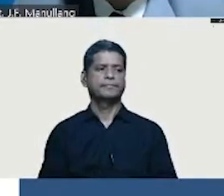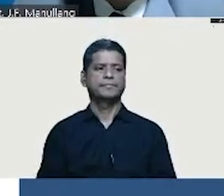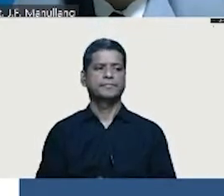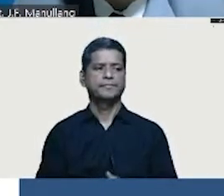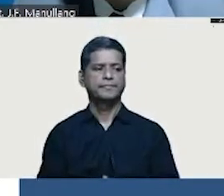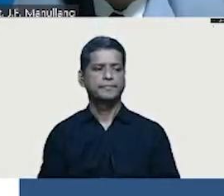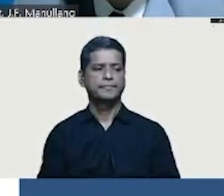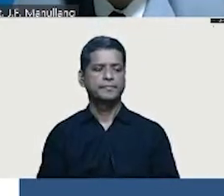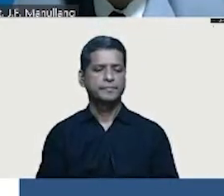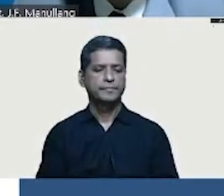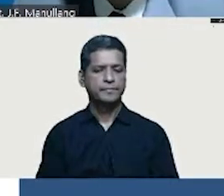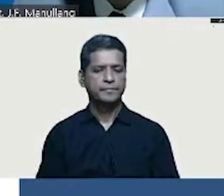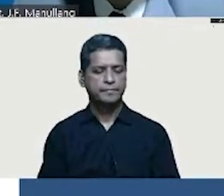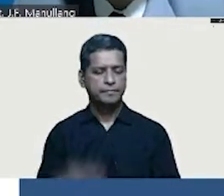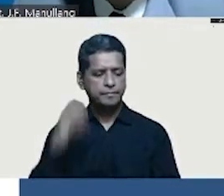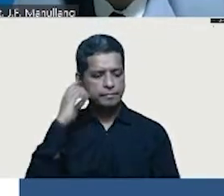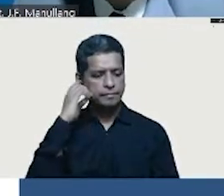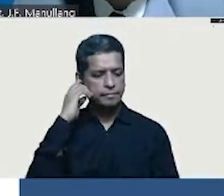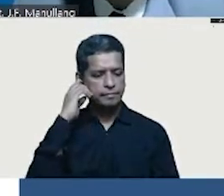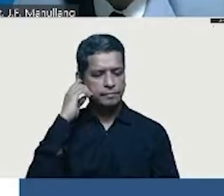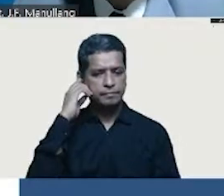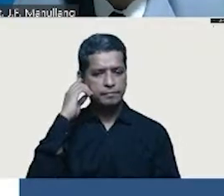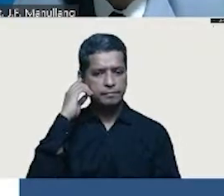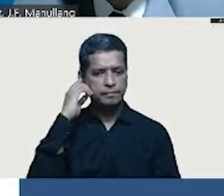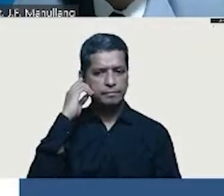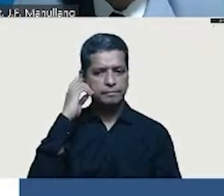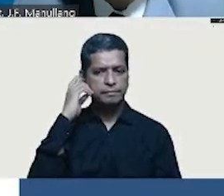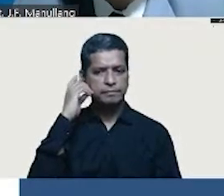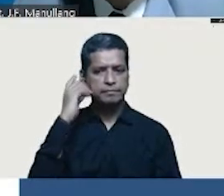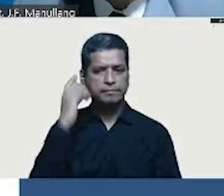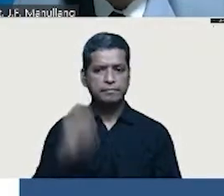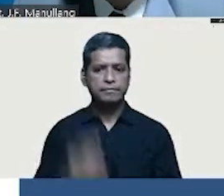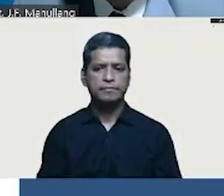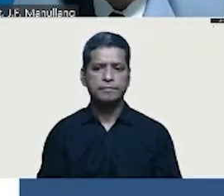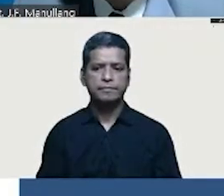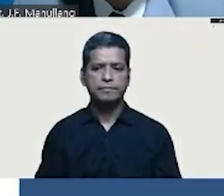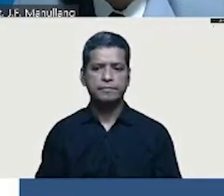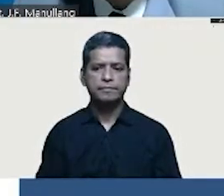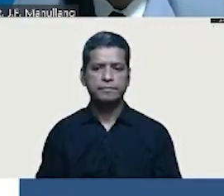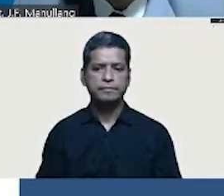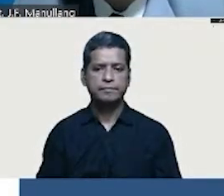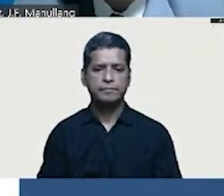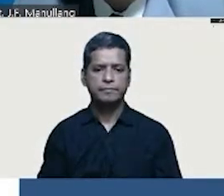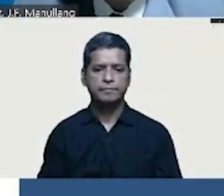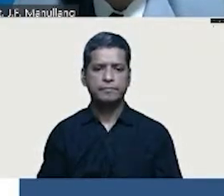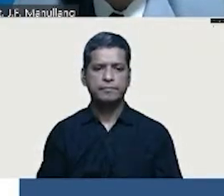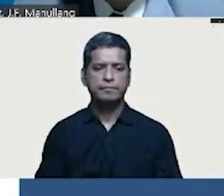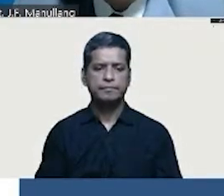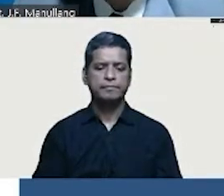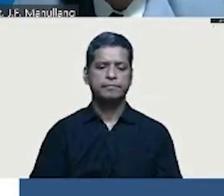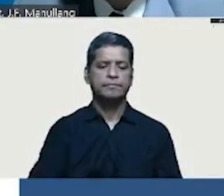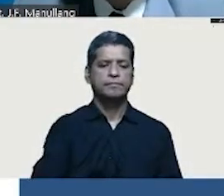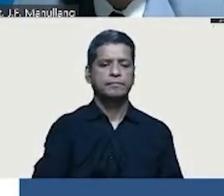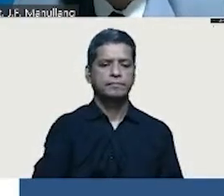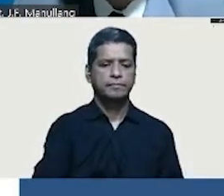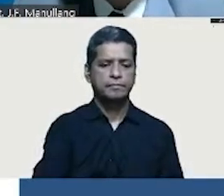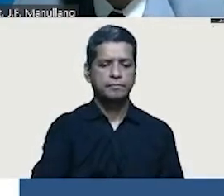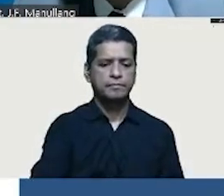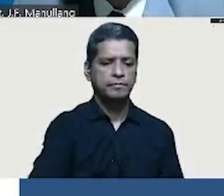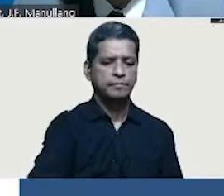kemarin malam Tata selama-lamanya atau forever itu dari bahasa aslinya Ayun ya